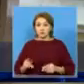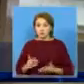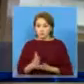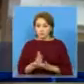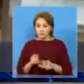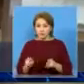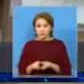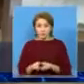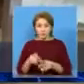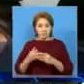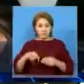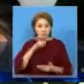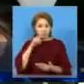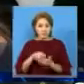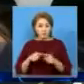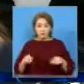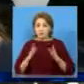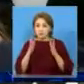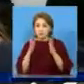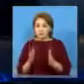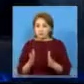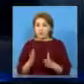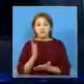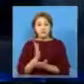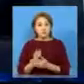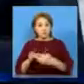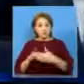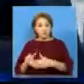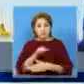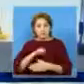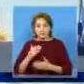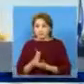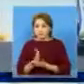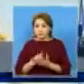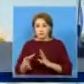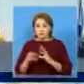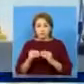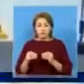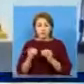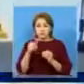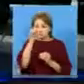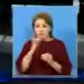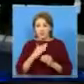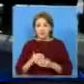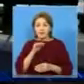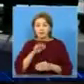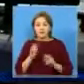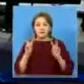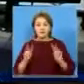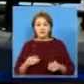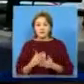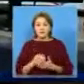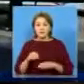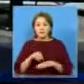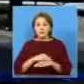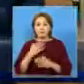том числе по земельным вопросам и другим направлениям. Имеется уголок самообслуживания. Всего за 10 месяцев специалистами сервисного акимата поступило